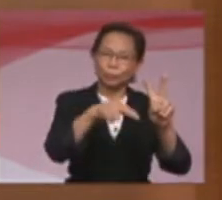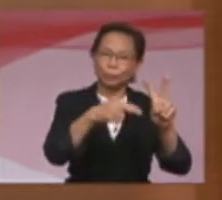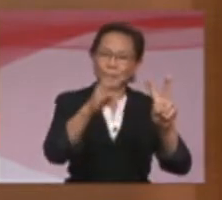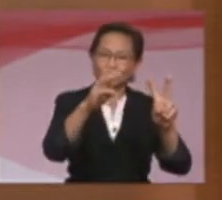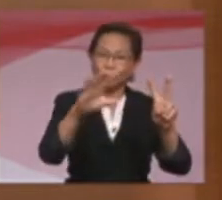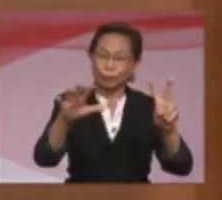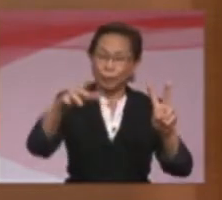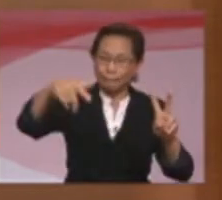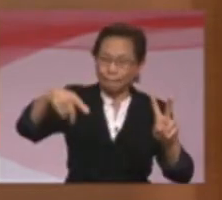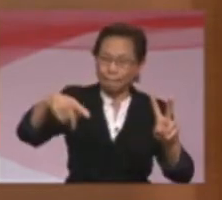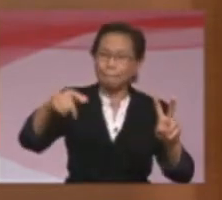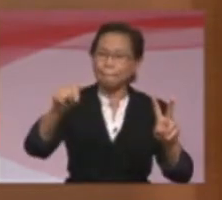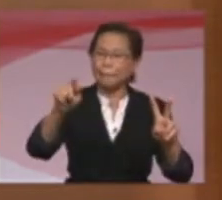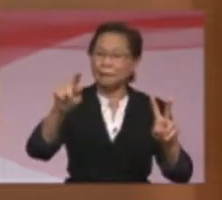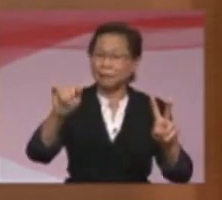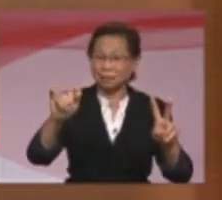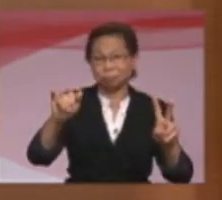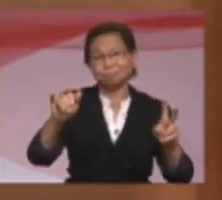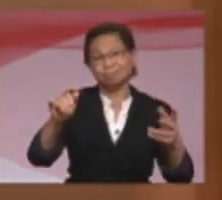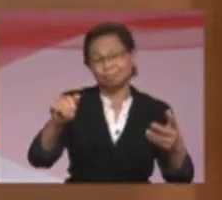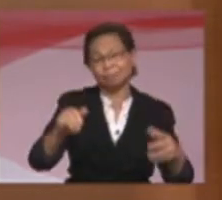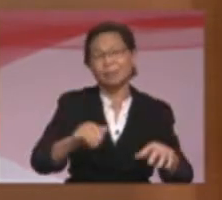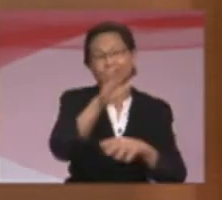2,065 parti,